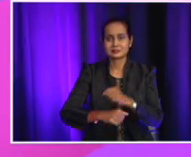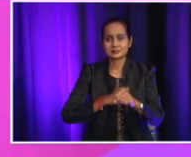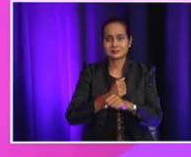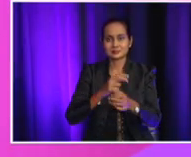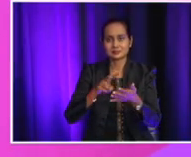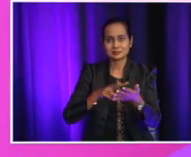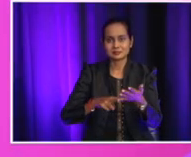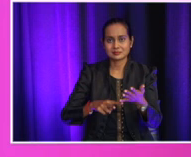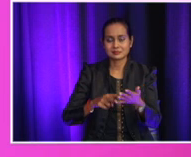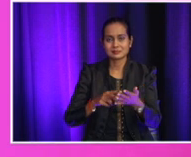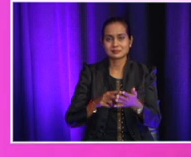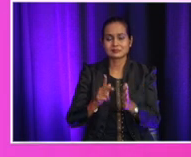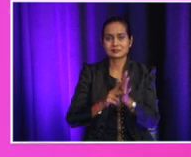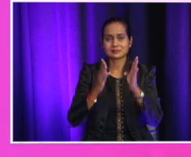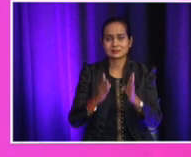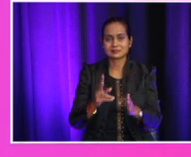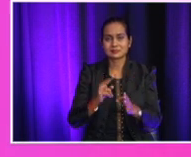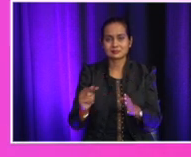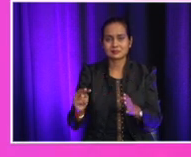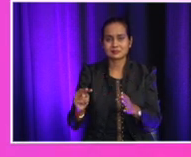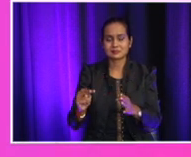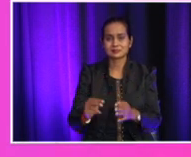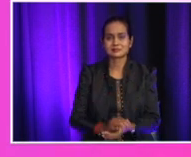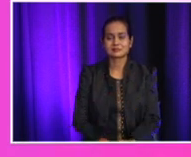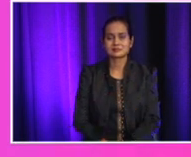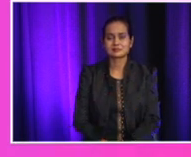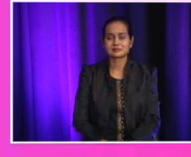kebangsaan ialah program menjadikan manusia yang